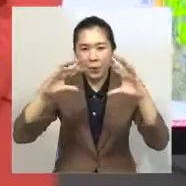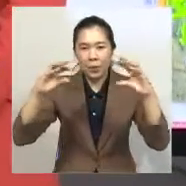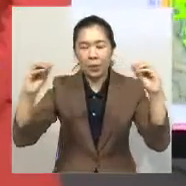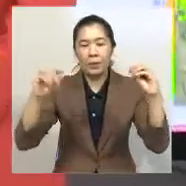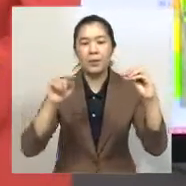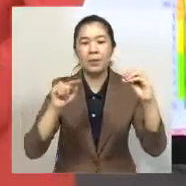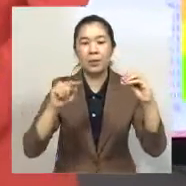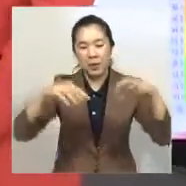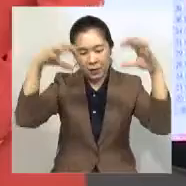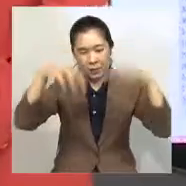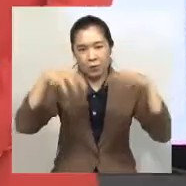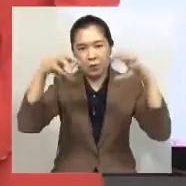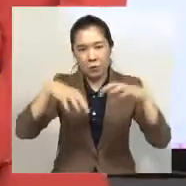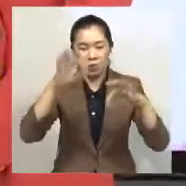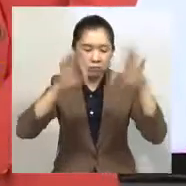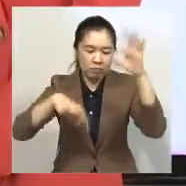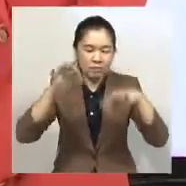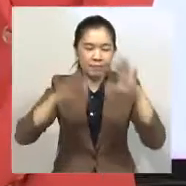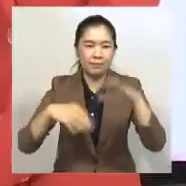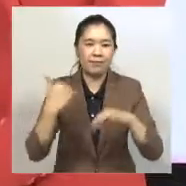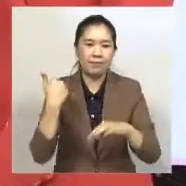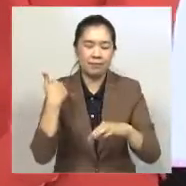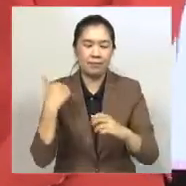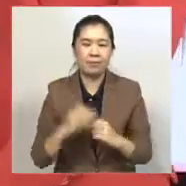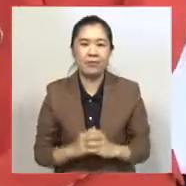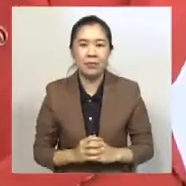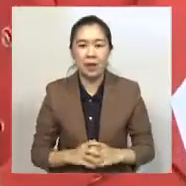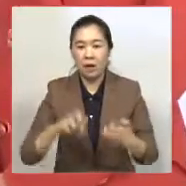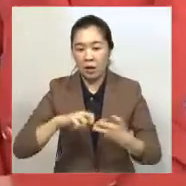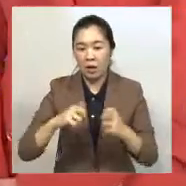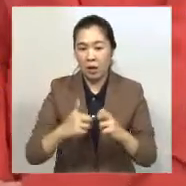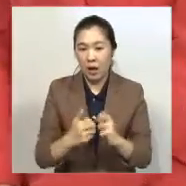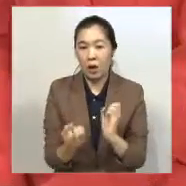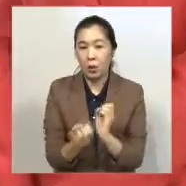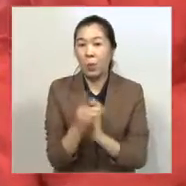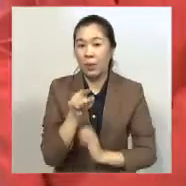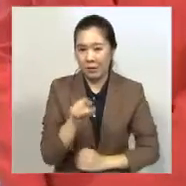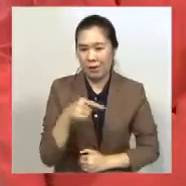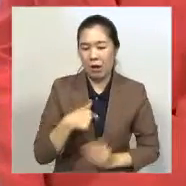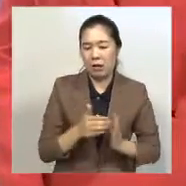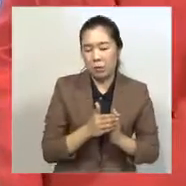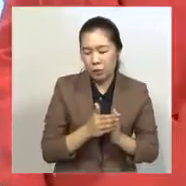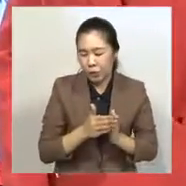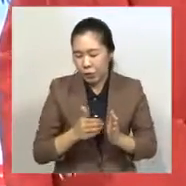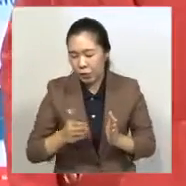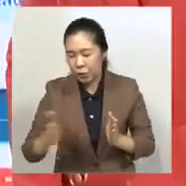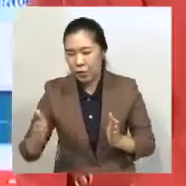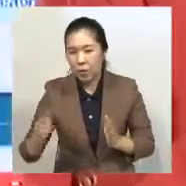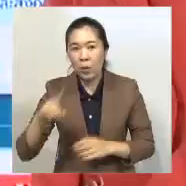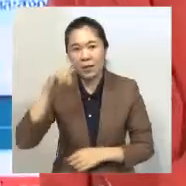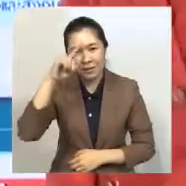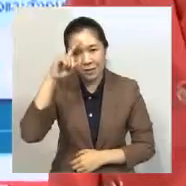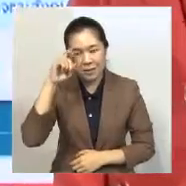อยู่นั้นแล้วก็มีฝนตกลงมาเรายังมองว่าผลกระทบแบบนี้อาจจะยื้อไปจนทั่งถึงวันอาทิตย ์ นะก็คือ